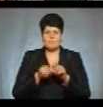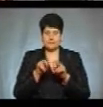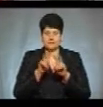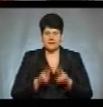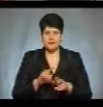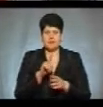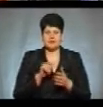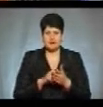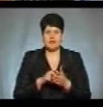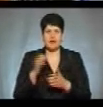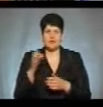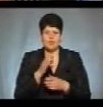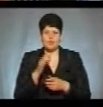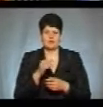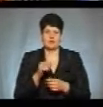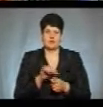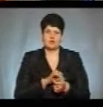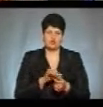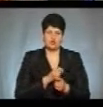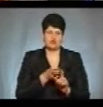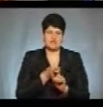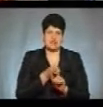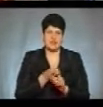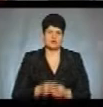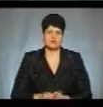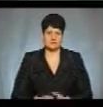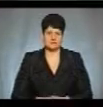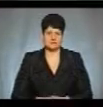алкогольну і наркотичну залежність.